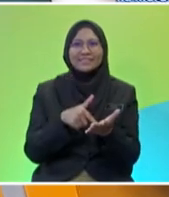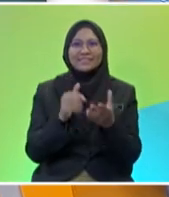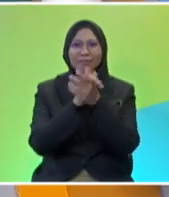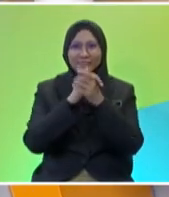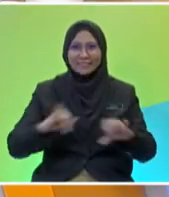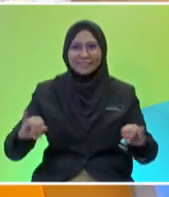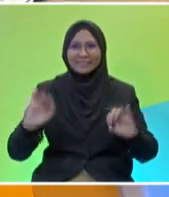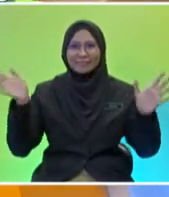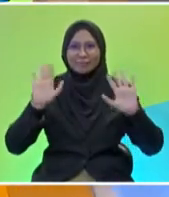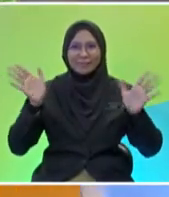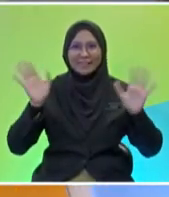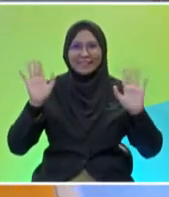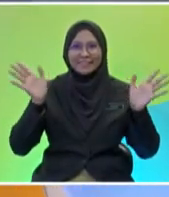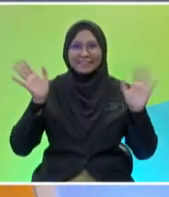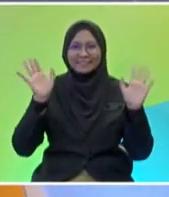sejahtera bye